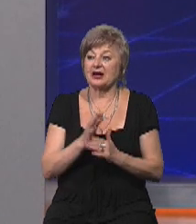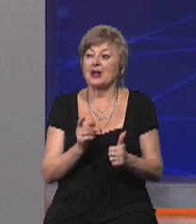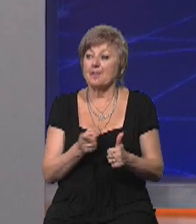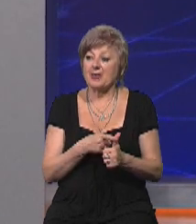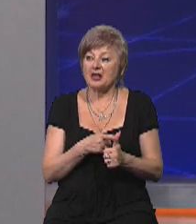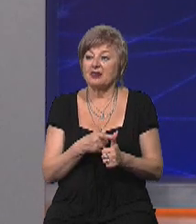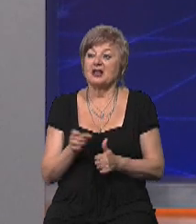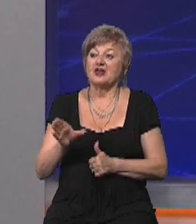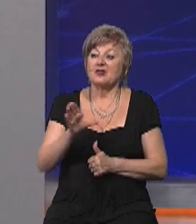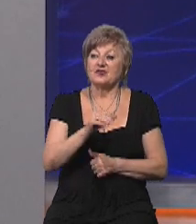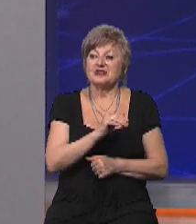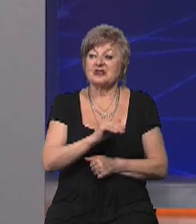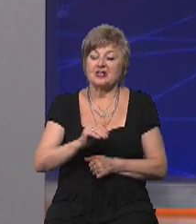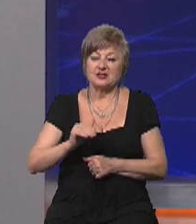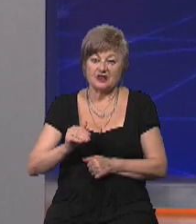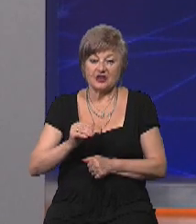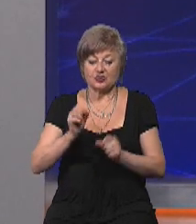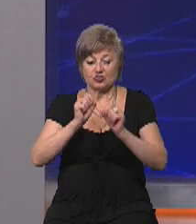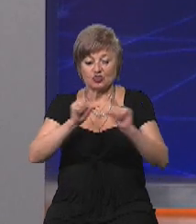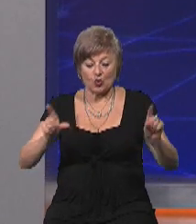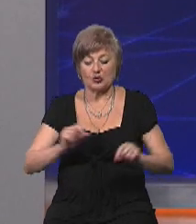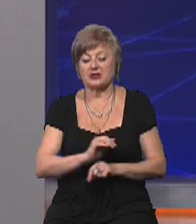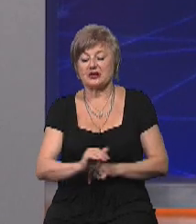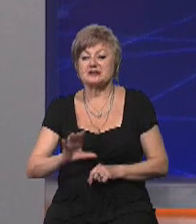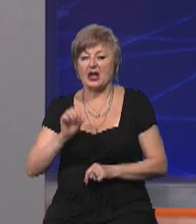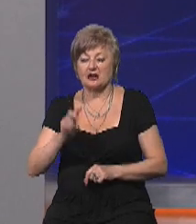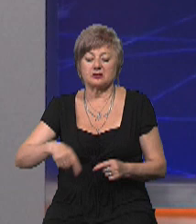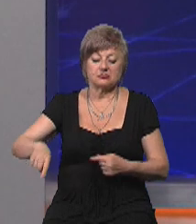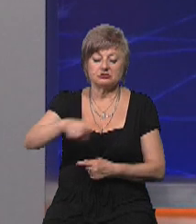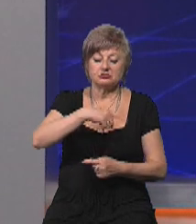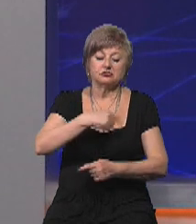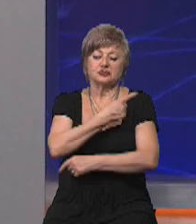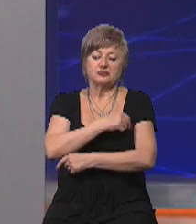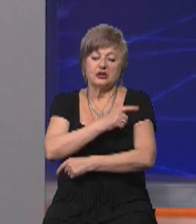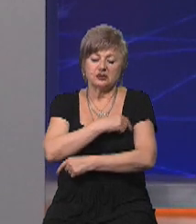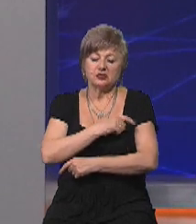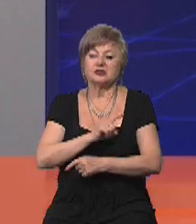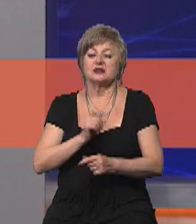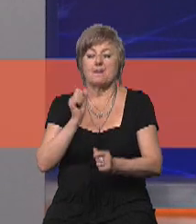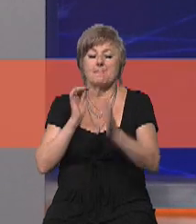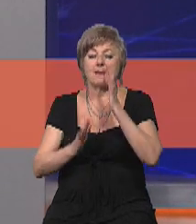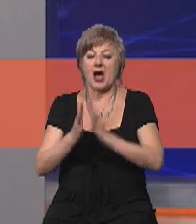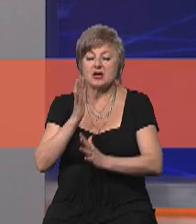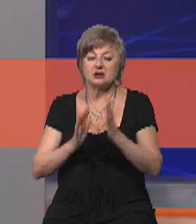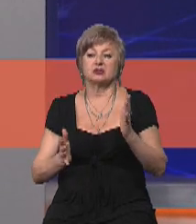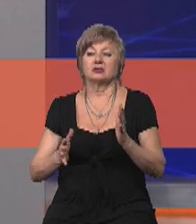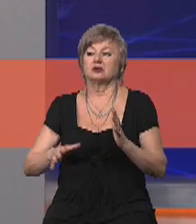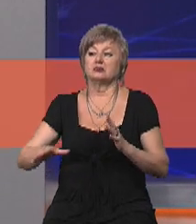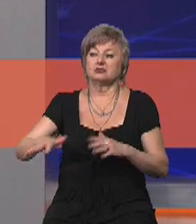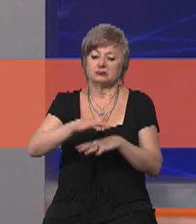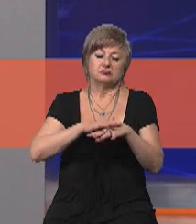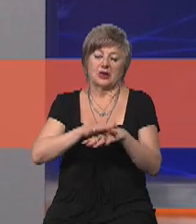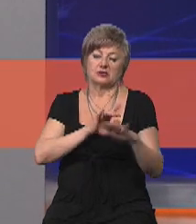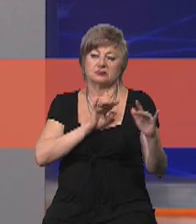первое, все детские учебные заведения, это детские садики, все школы, все медицинские учреждения, парки общего